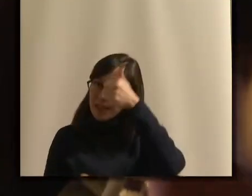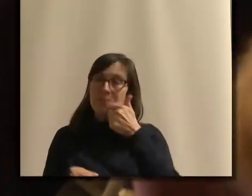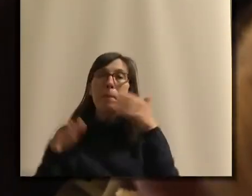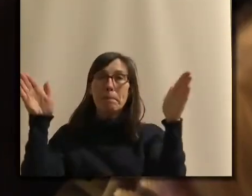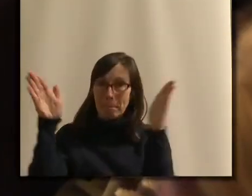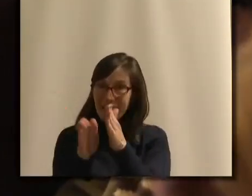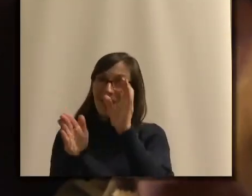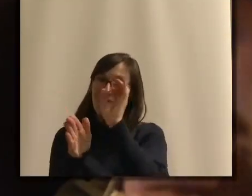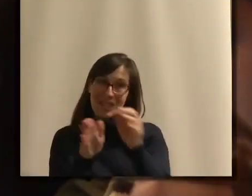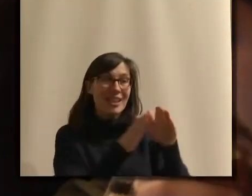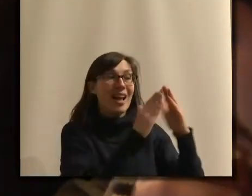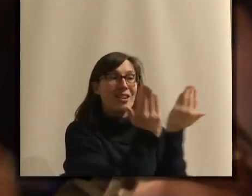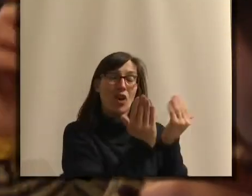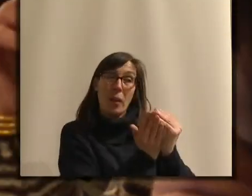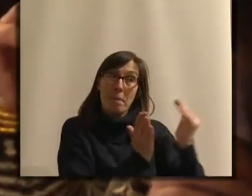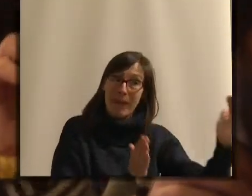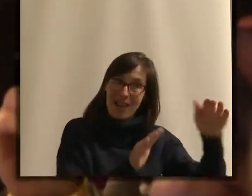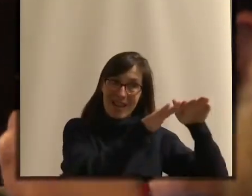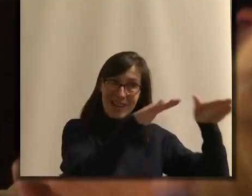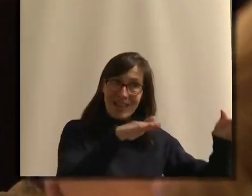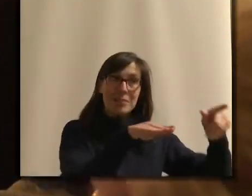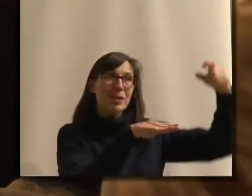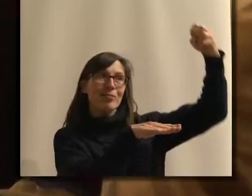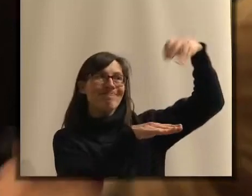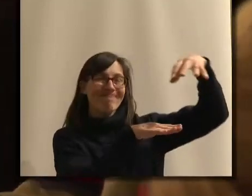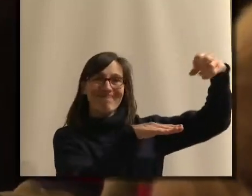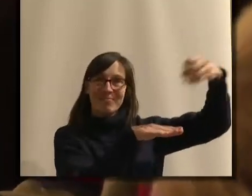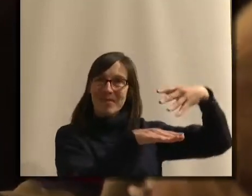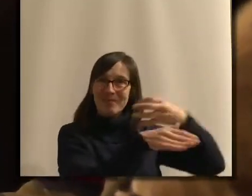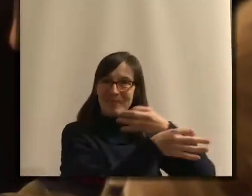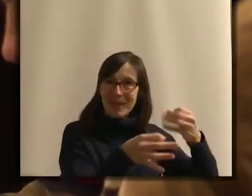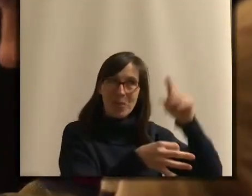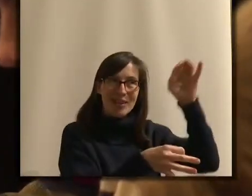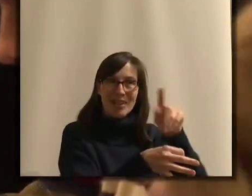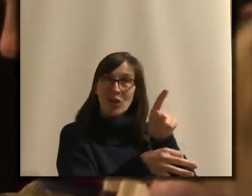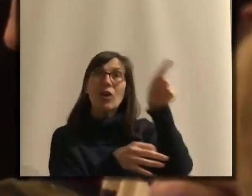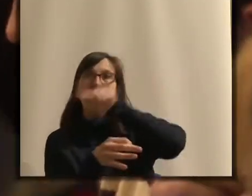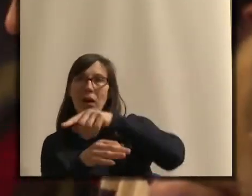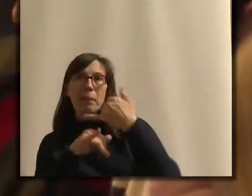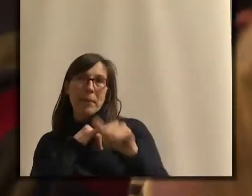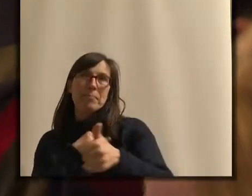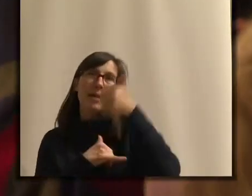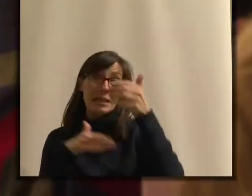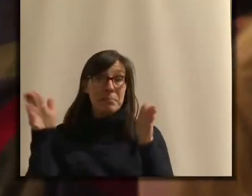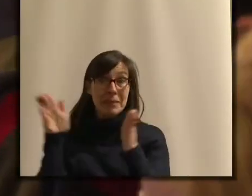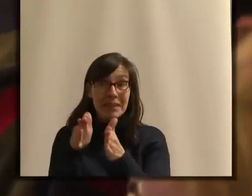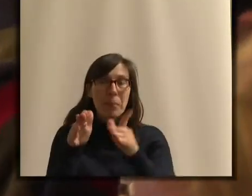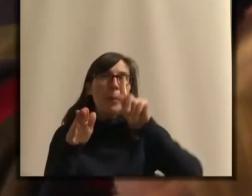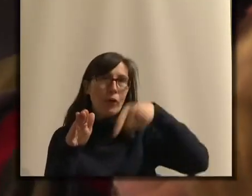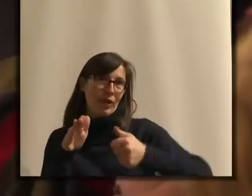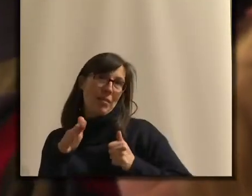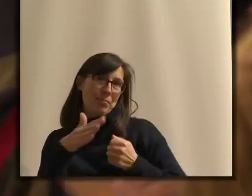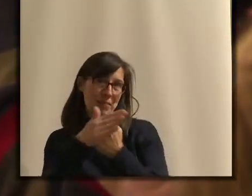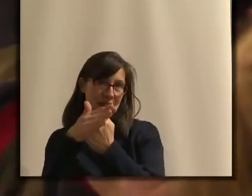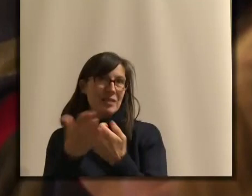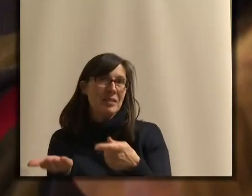que el Salaric, el fet de poder estar ben orientades, poder faríem les paus amb els números i aconseguiríem que amb una instal·lació més barata, perquè són